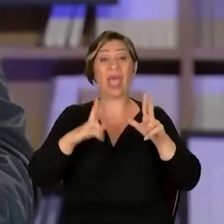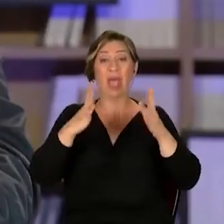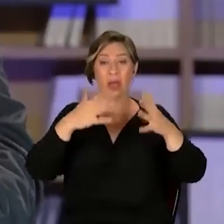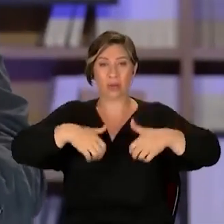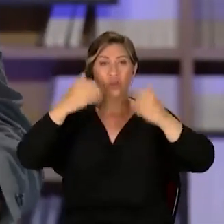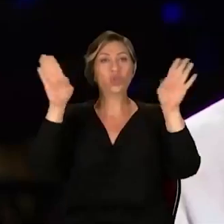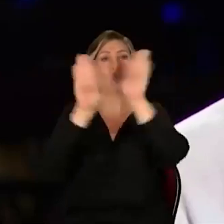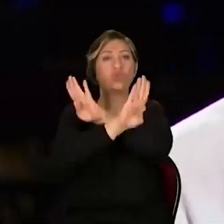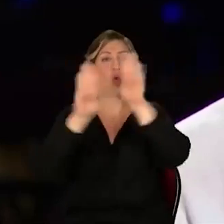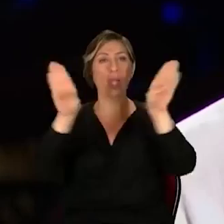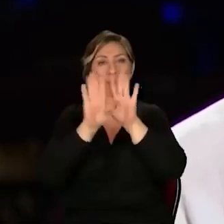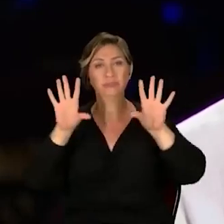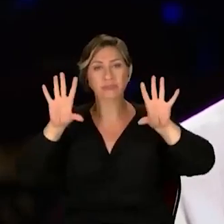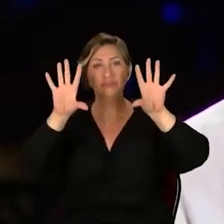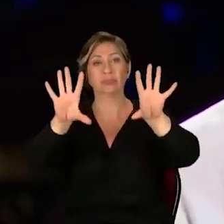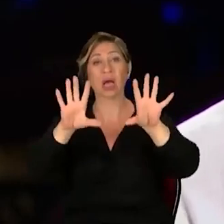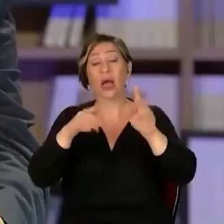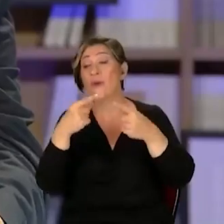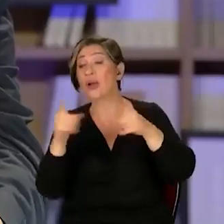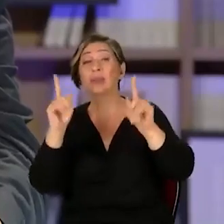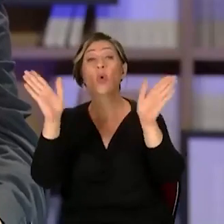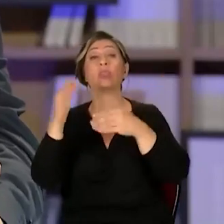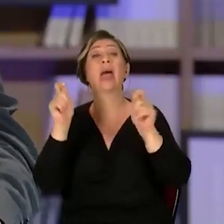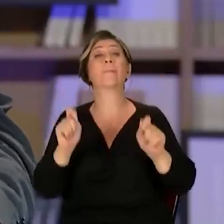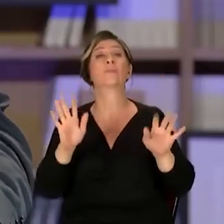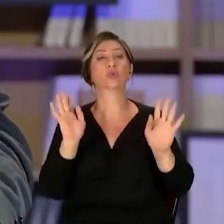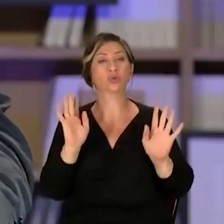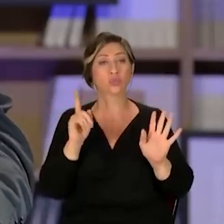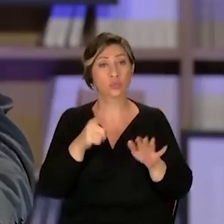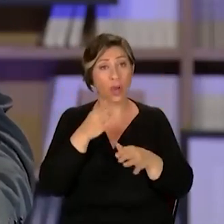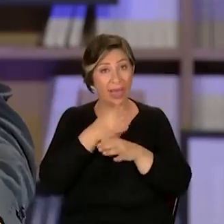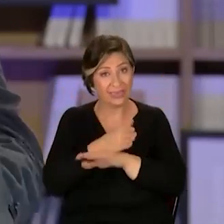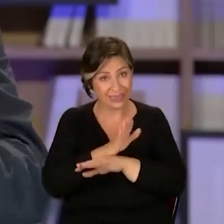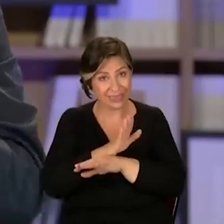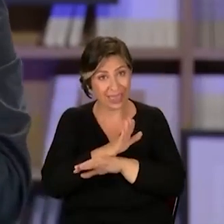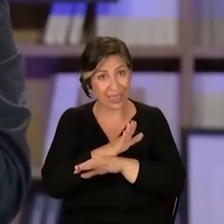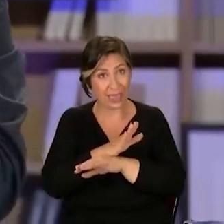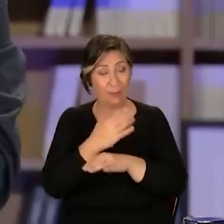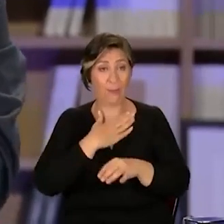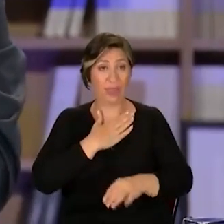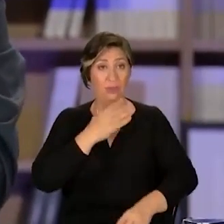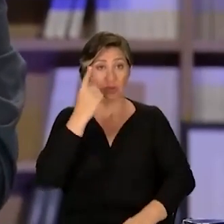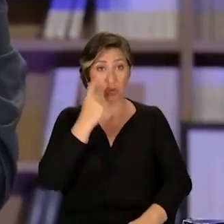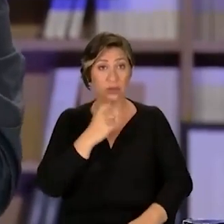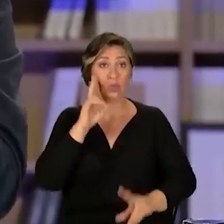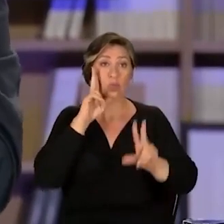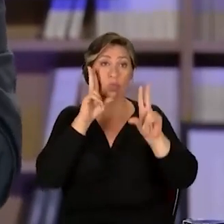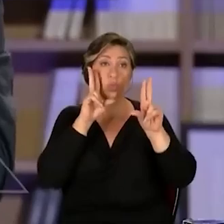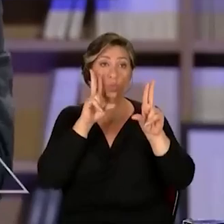ünitesi koyuyoruz. Ona da ayrı bir oda yapmıyoruz. Şimdi bu aslında galiba bana sorarsanız bütün